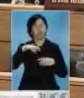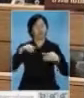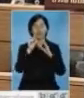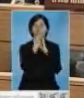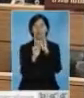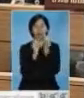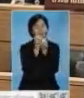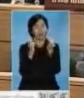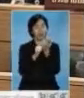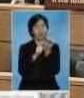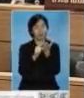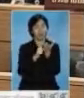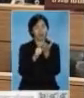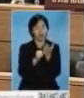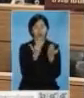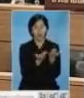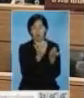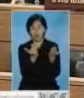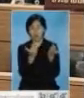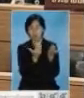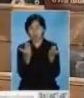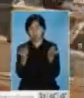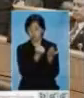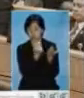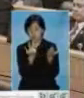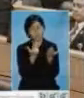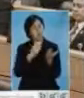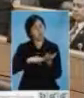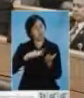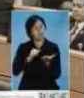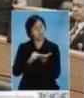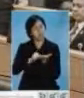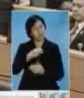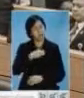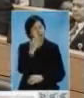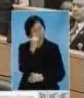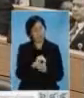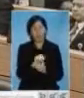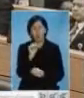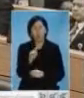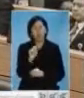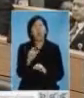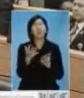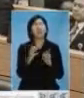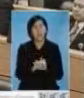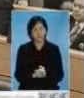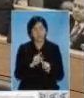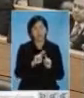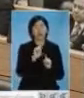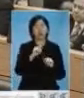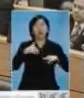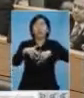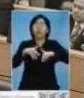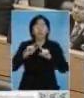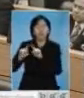ขรัฐธรรมนูญ3ฉบับ3ร่างในเวลานี้ก็เพราะว่า1มันไม่ใช่เรื่องเร่งด่วนเรื่องที่2ประชาชน